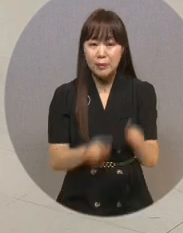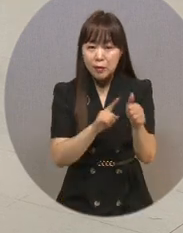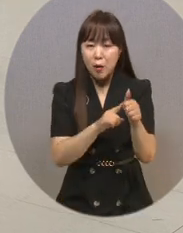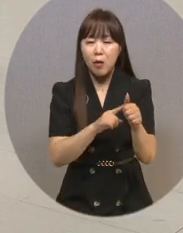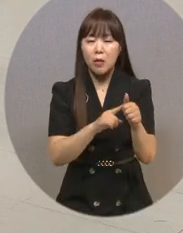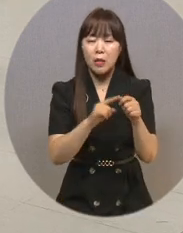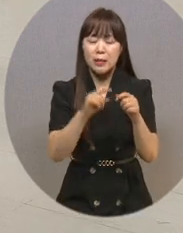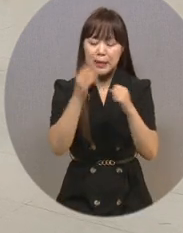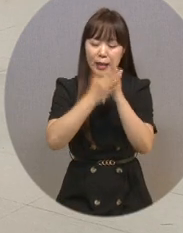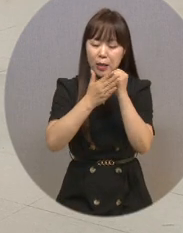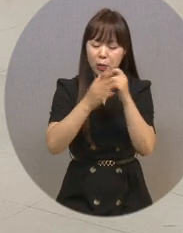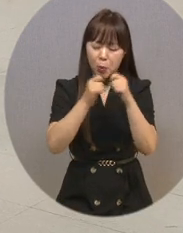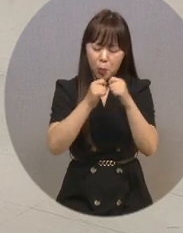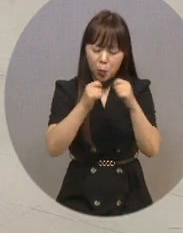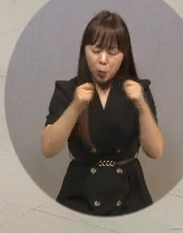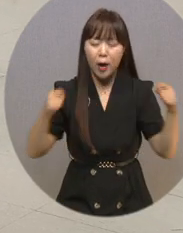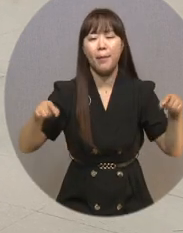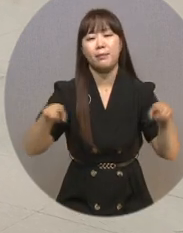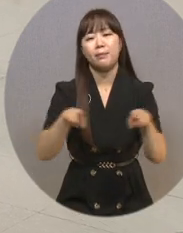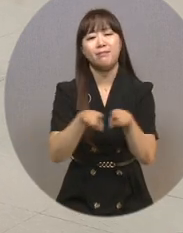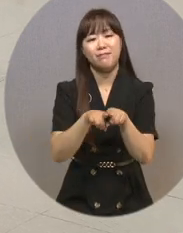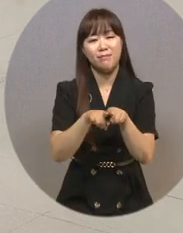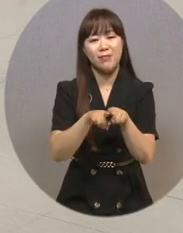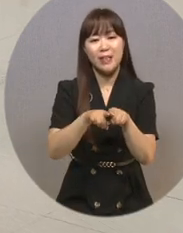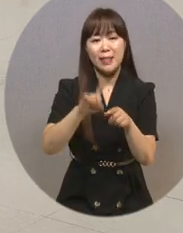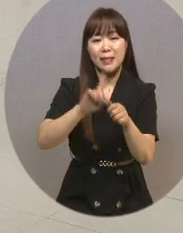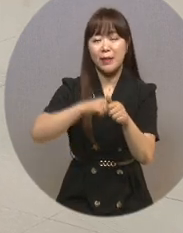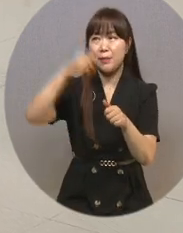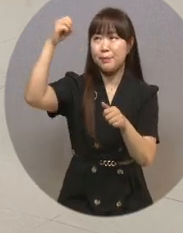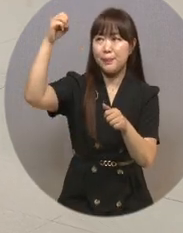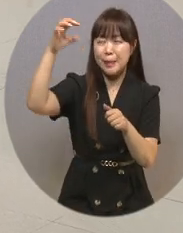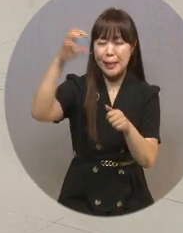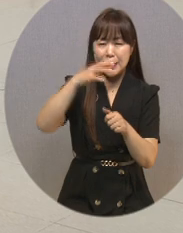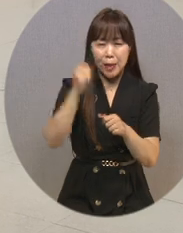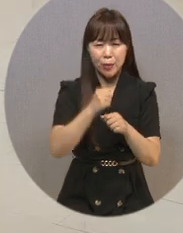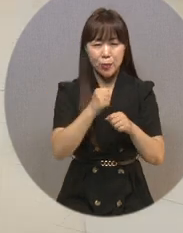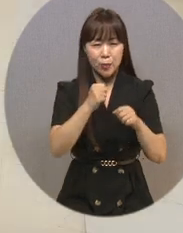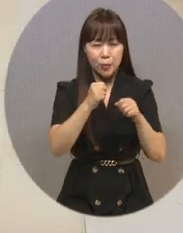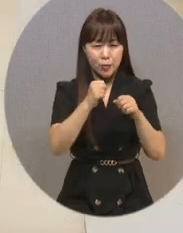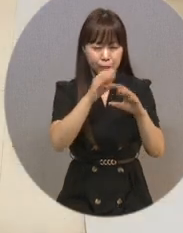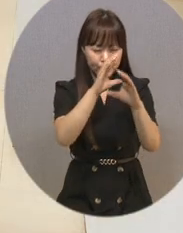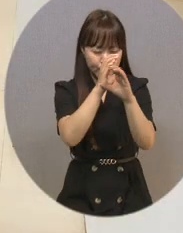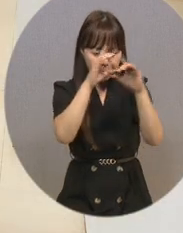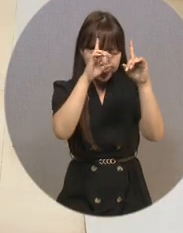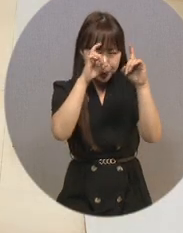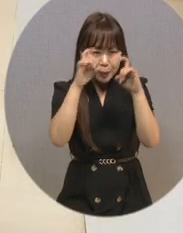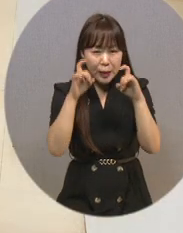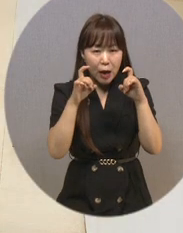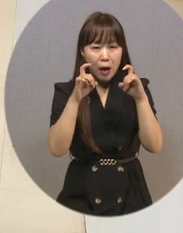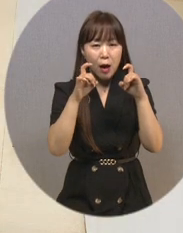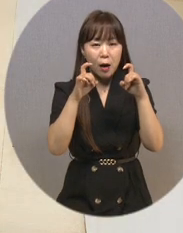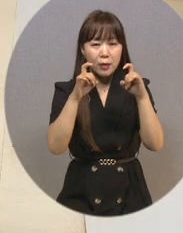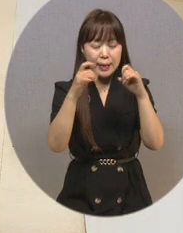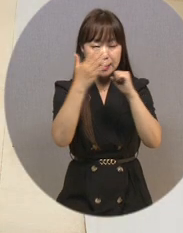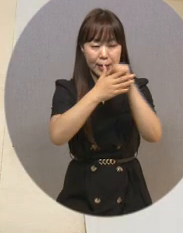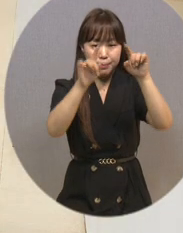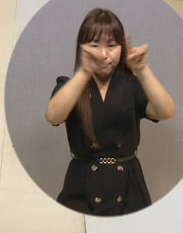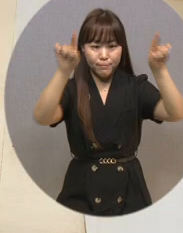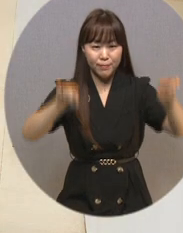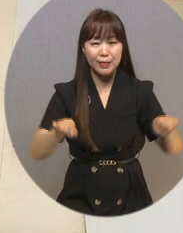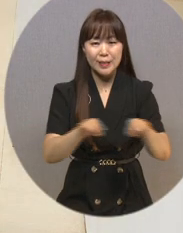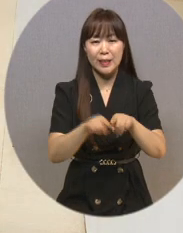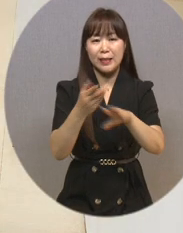시간 사진과 함께하며 자연의 빛을 포착해 고도로 정지하고 사각 프레임에 담아